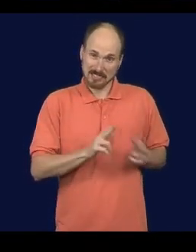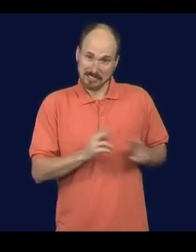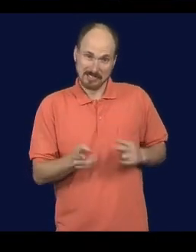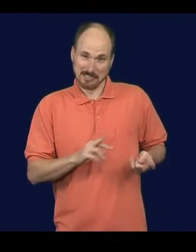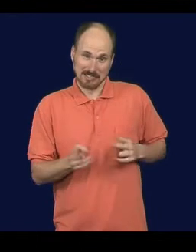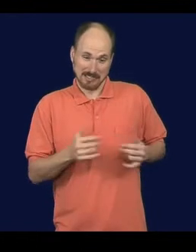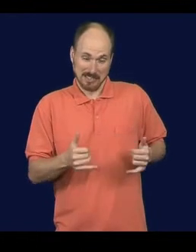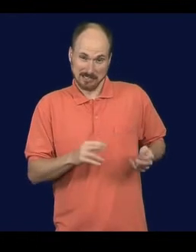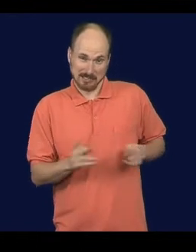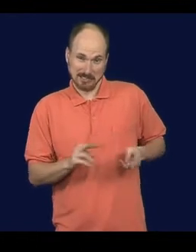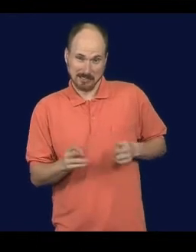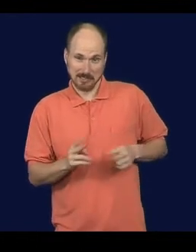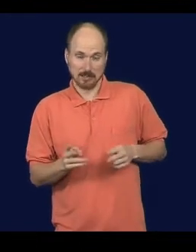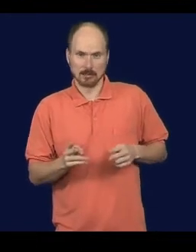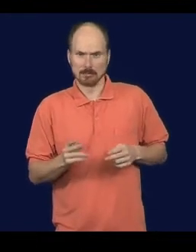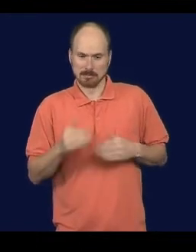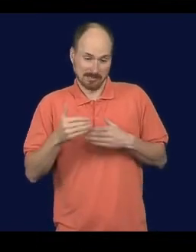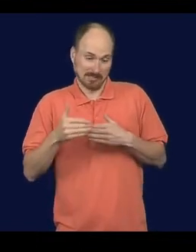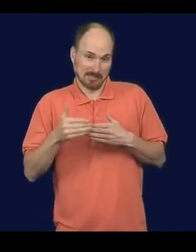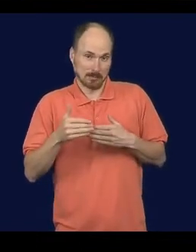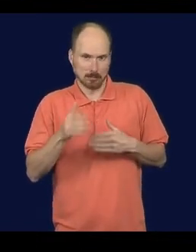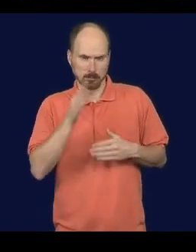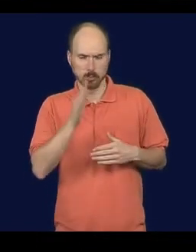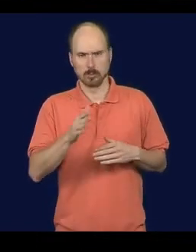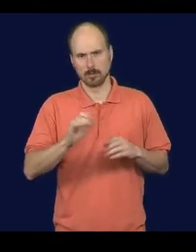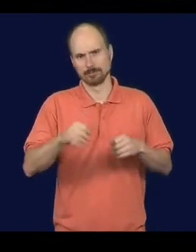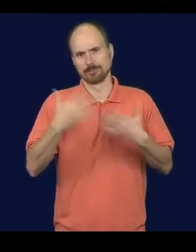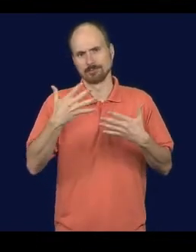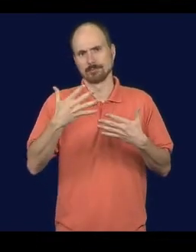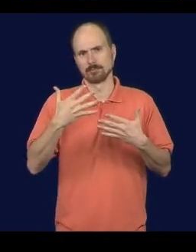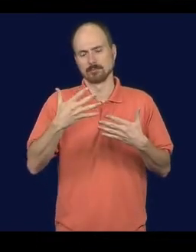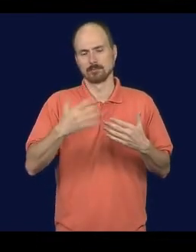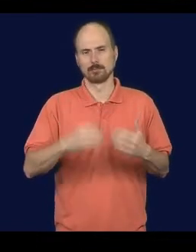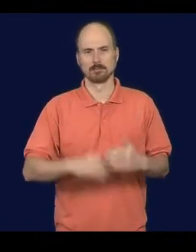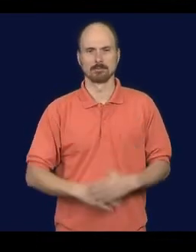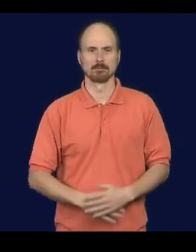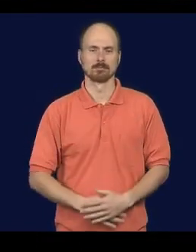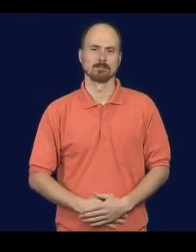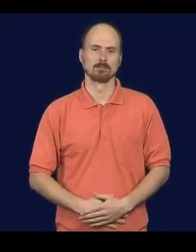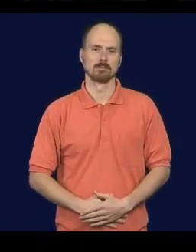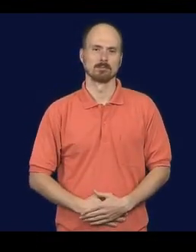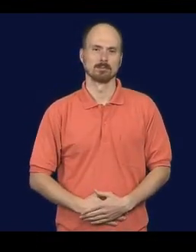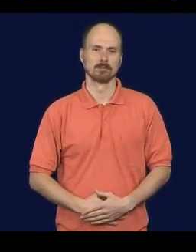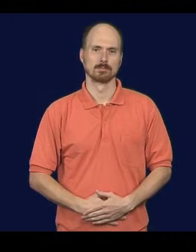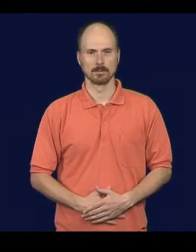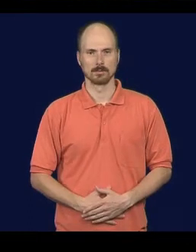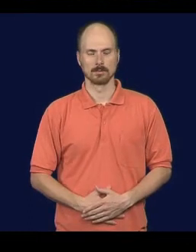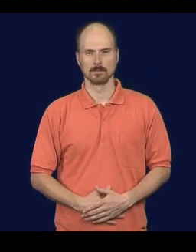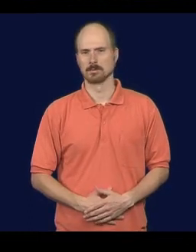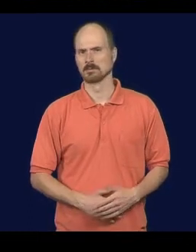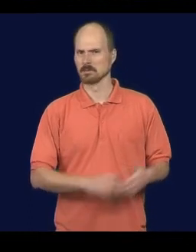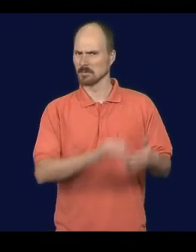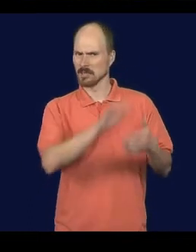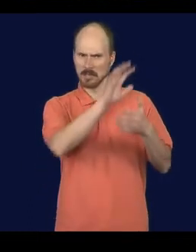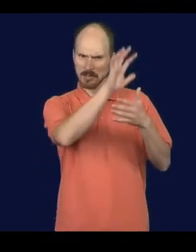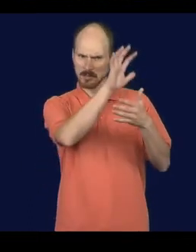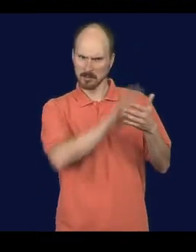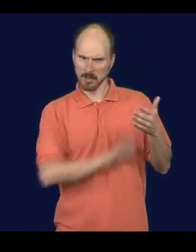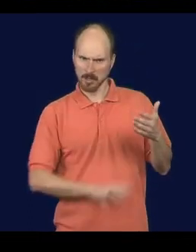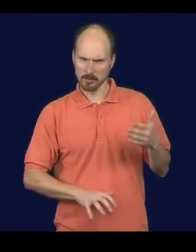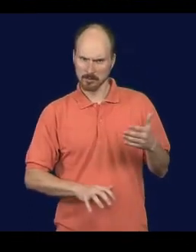znalostí Ampeli je asi Wikipedie. V podstatě cokoliv, co dneska najdete na české Wikipedii, tak se k tomu můžete dostat